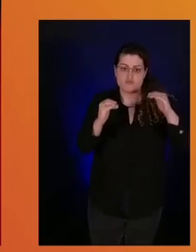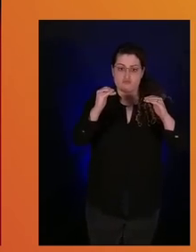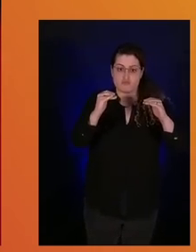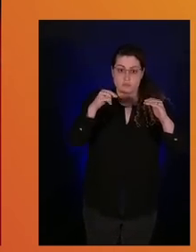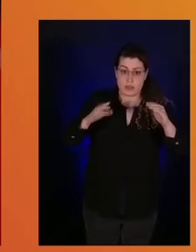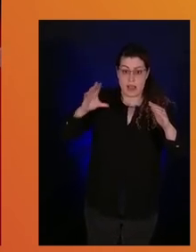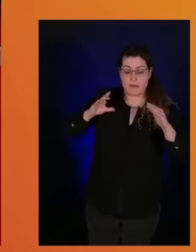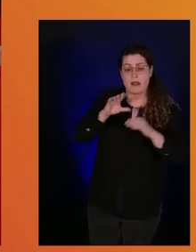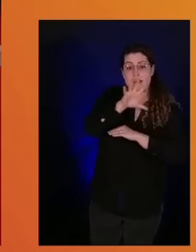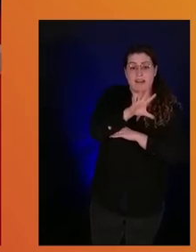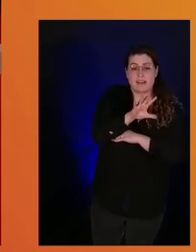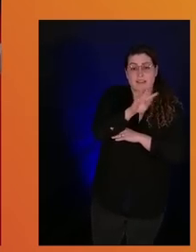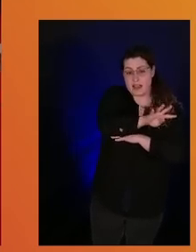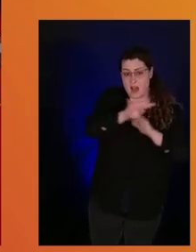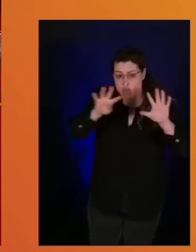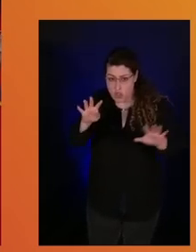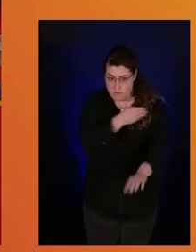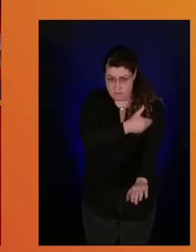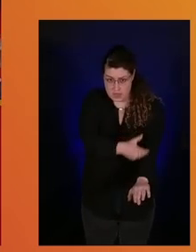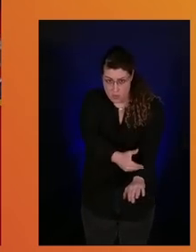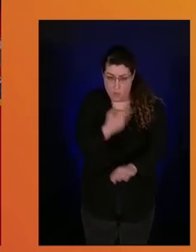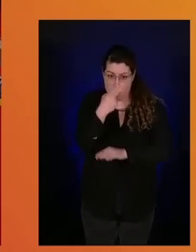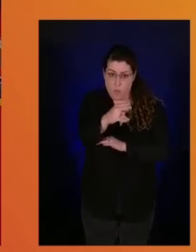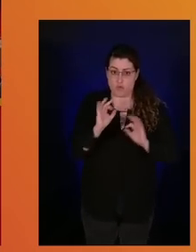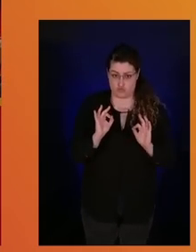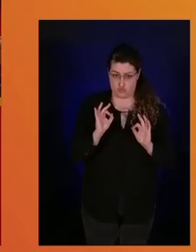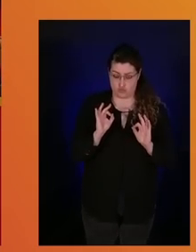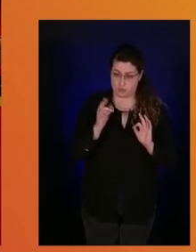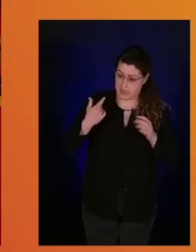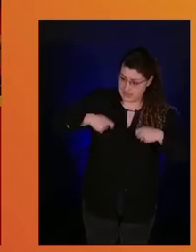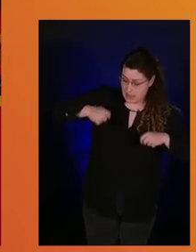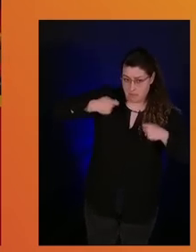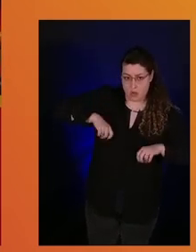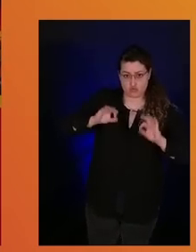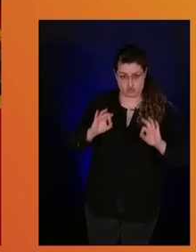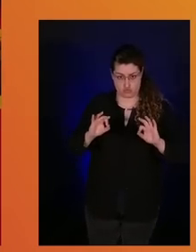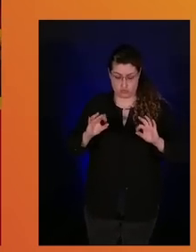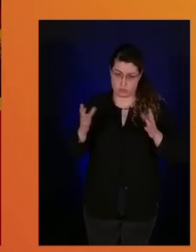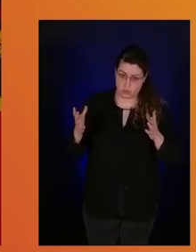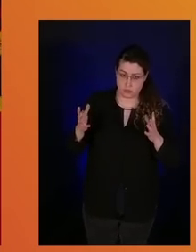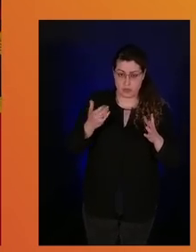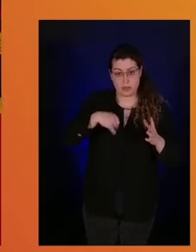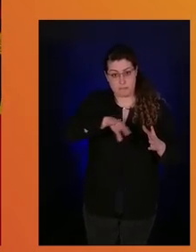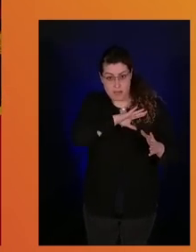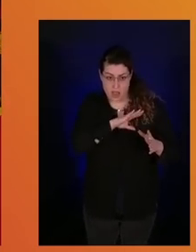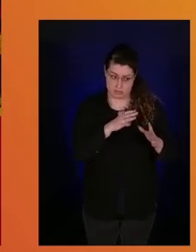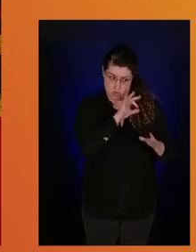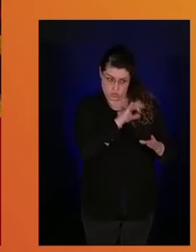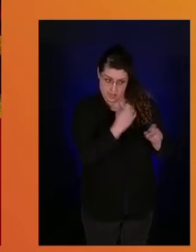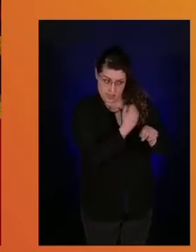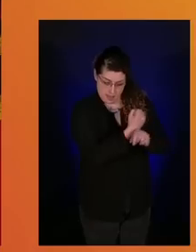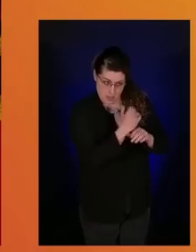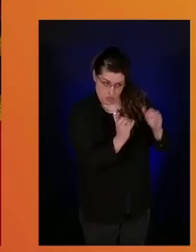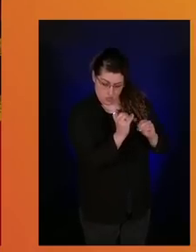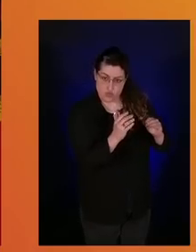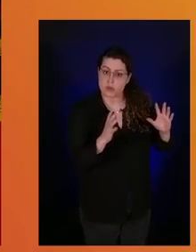à 49 110 039 euros. Et les dépenses étant contenues, c'est par une action forte sur les recettes, en particulier